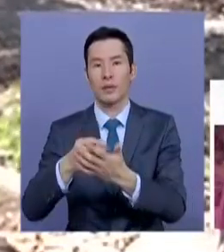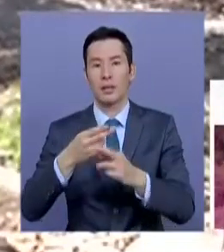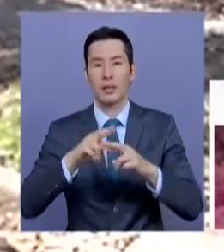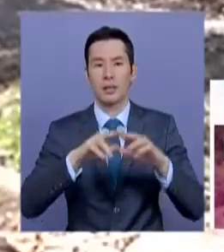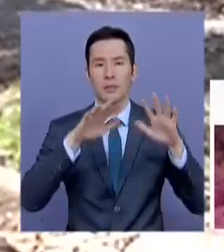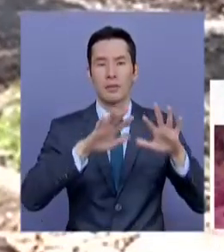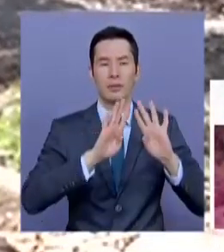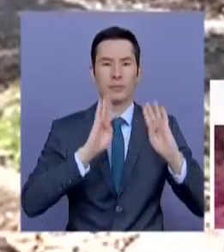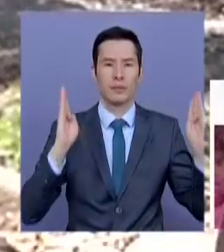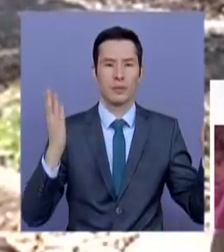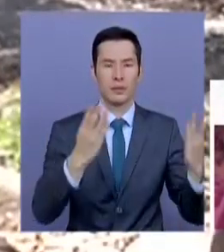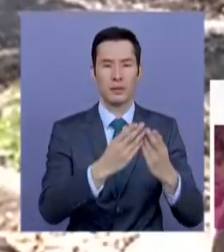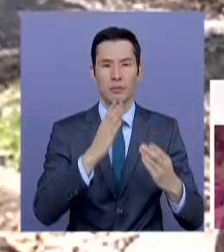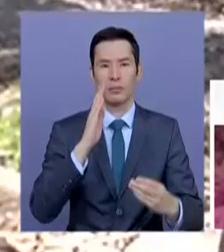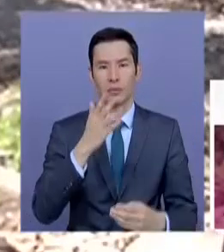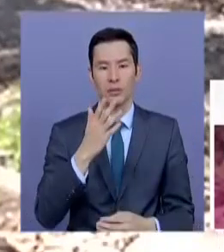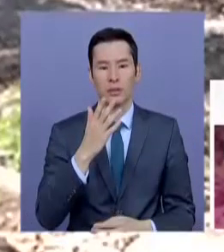жерде